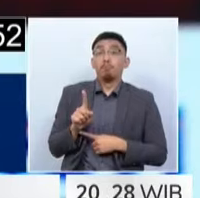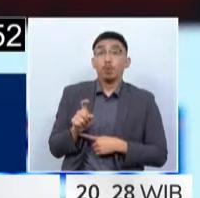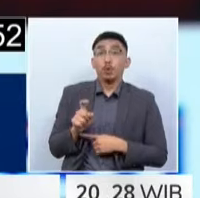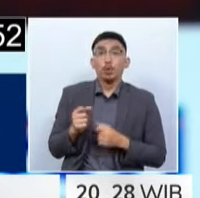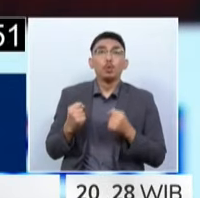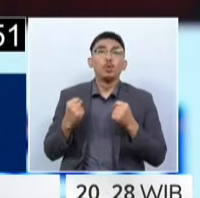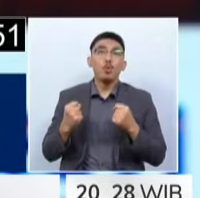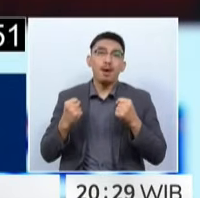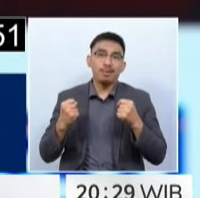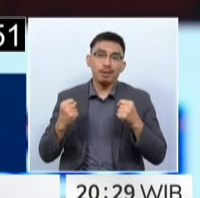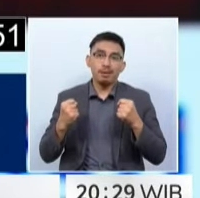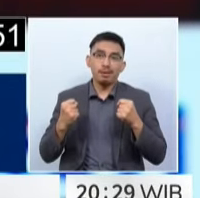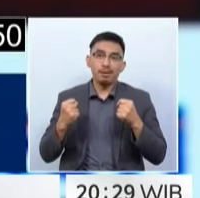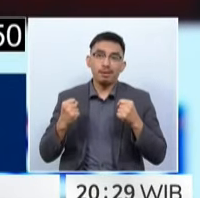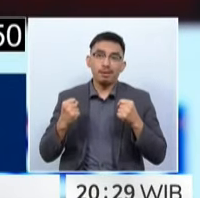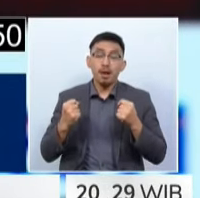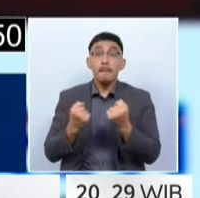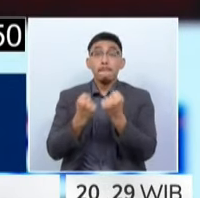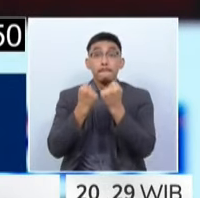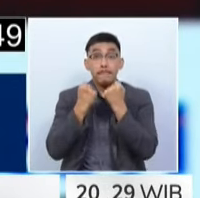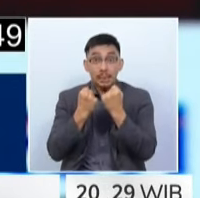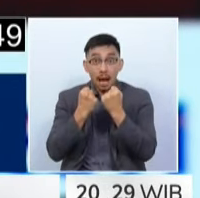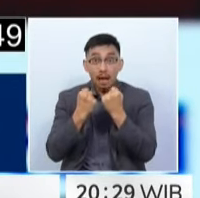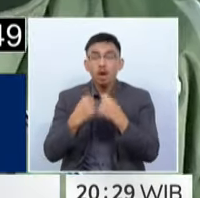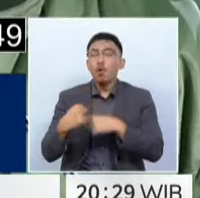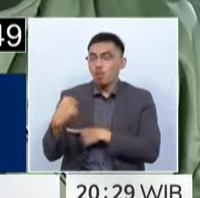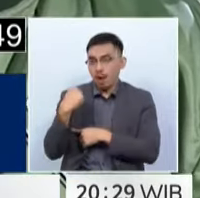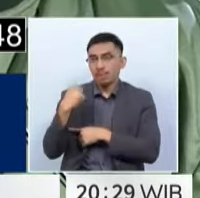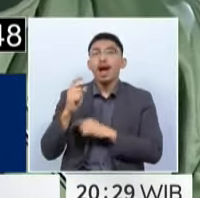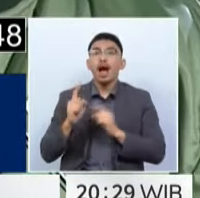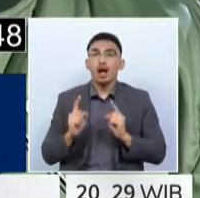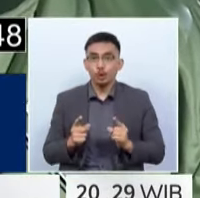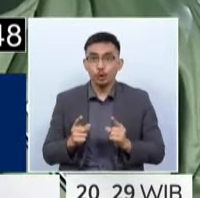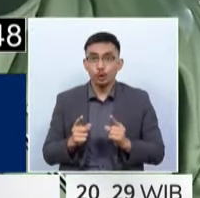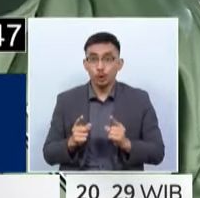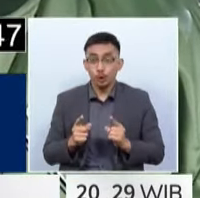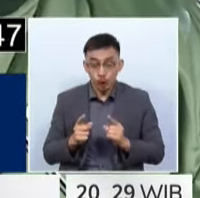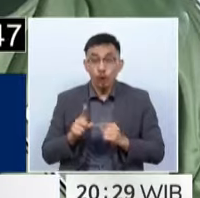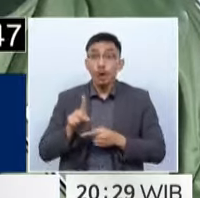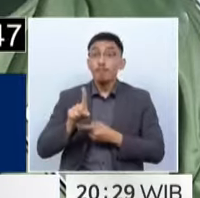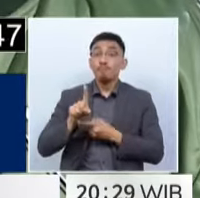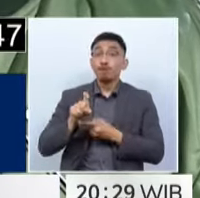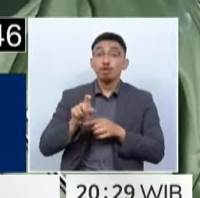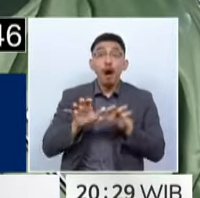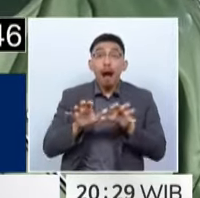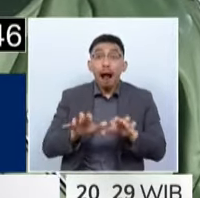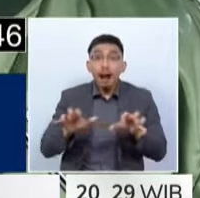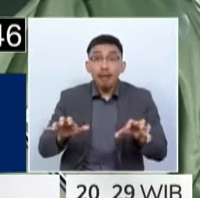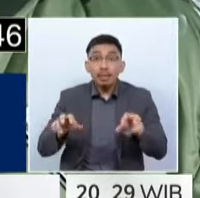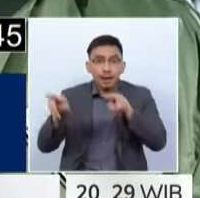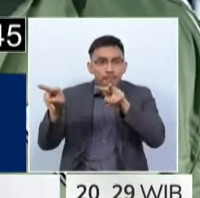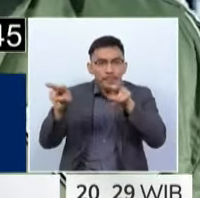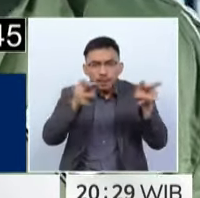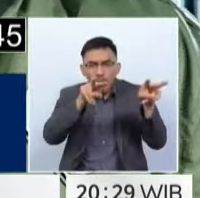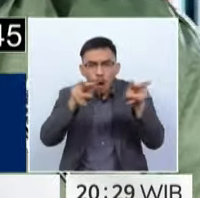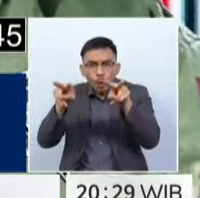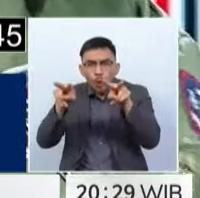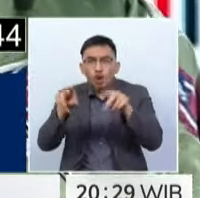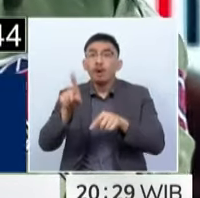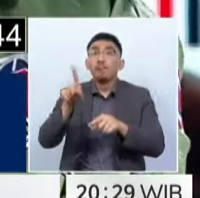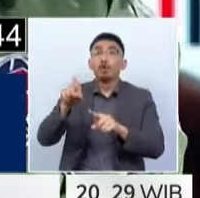kuat kita perlu platform untuk patroli kita perlu satelit kita perlu banyak